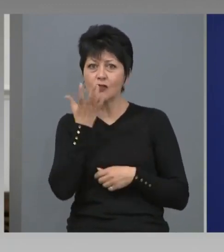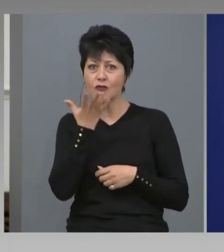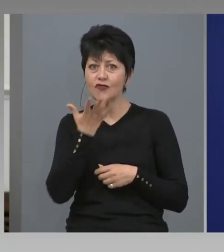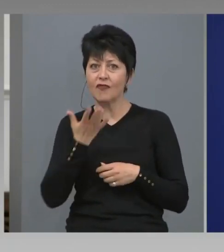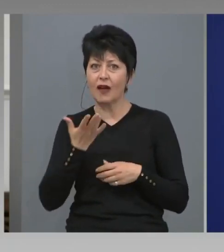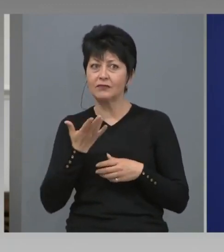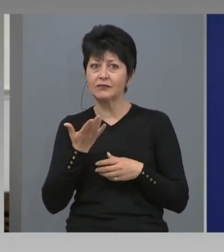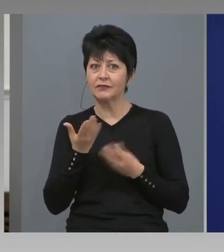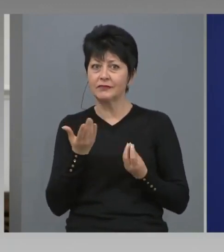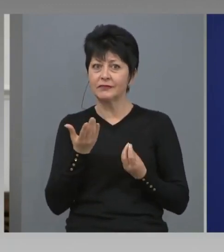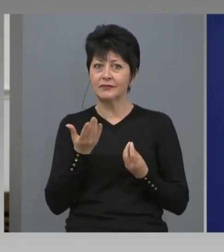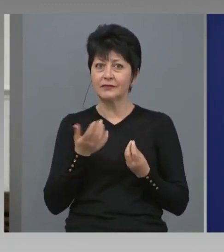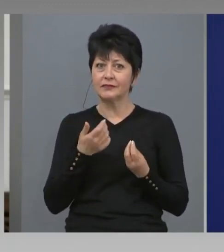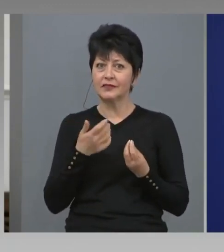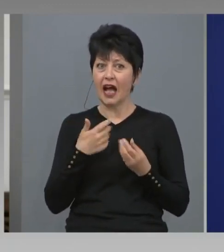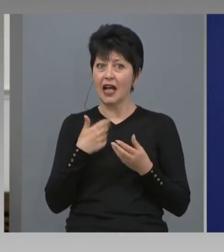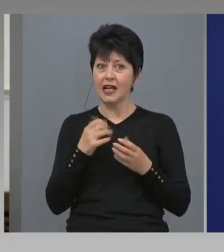ситуацията.